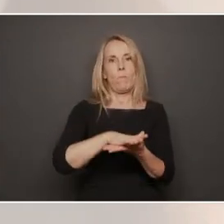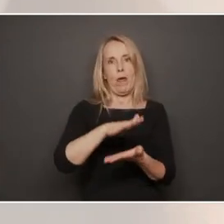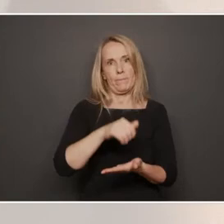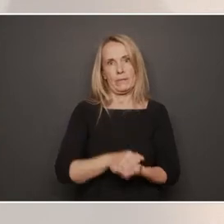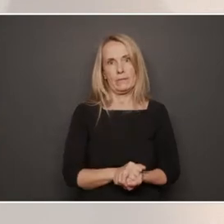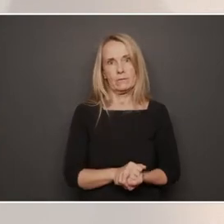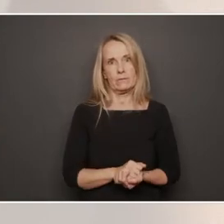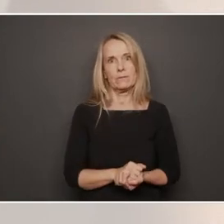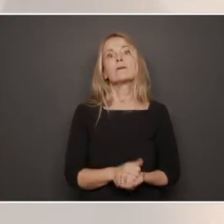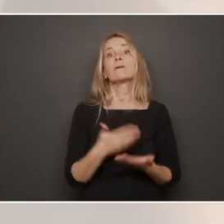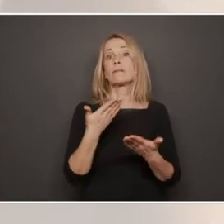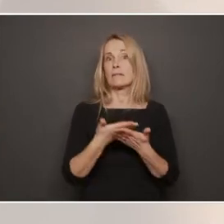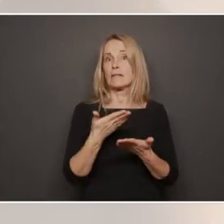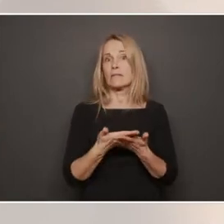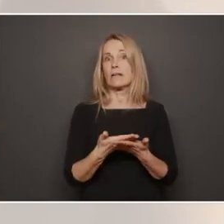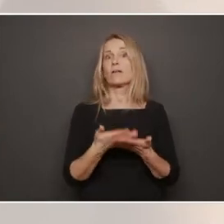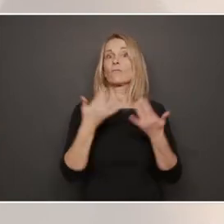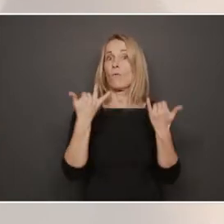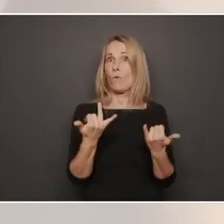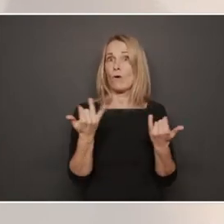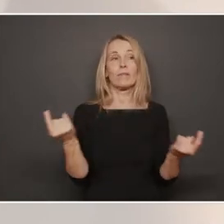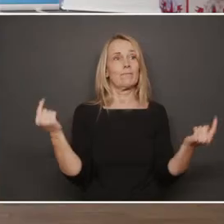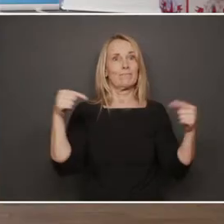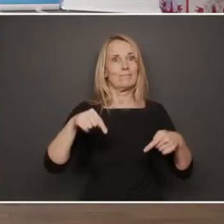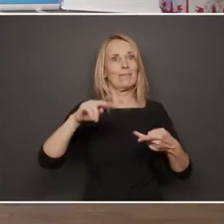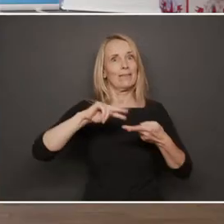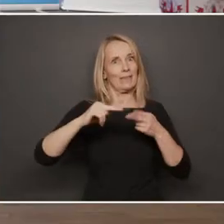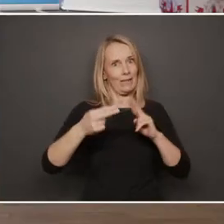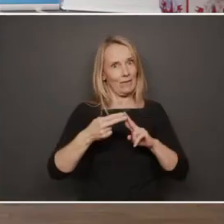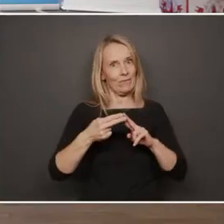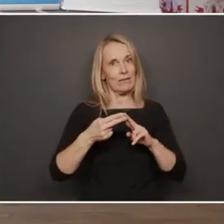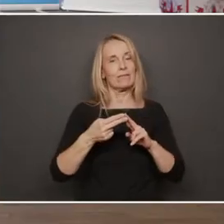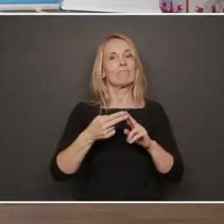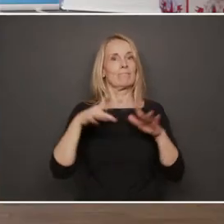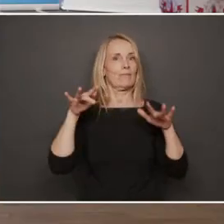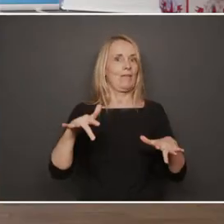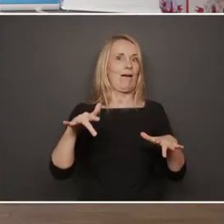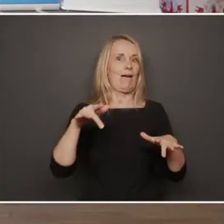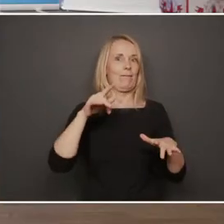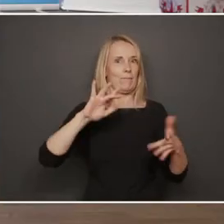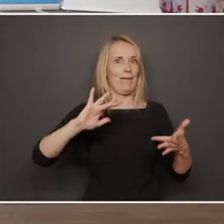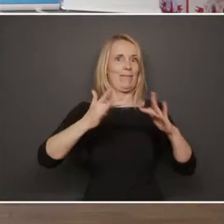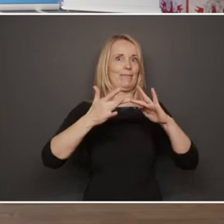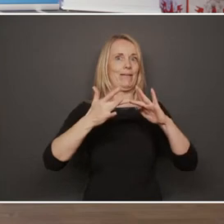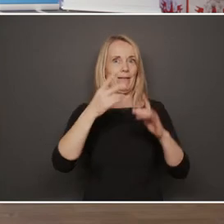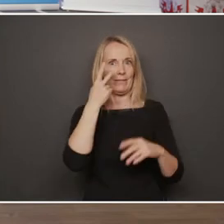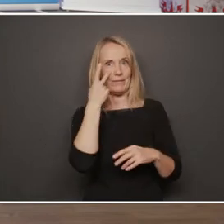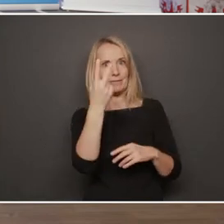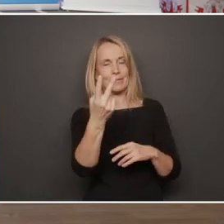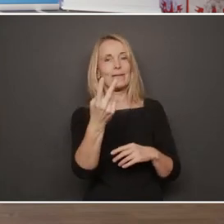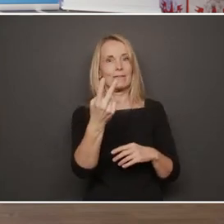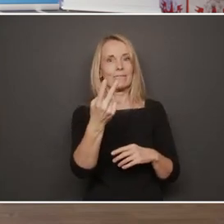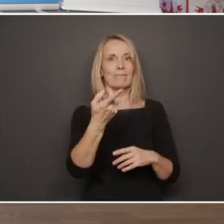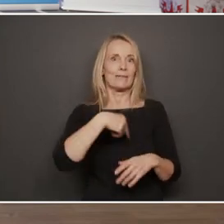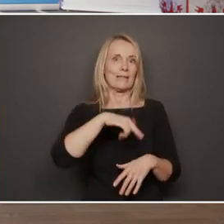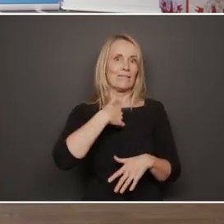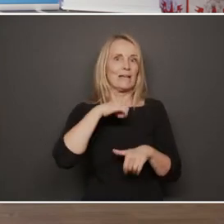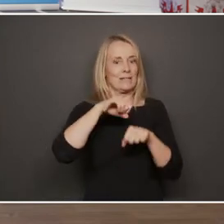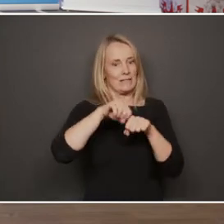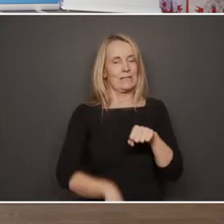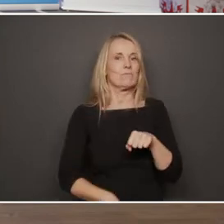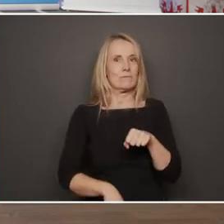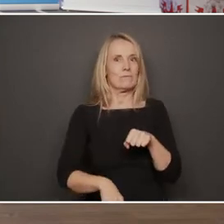Aus diesem Grund treffen wir uns heute im virtuellen Raum. Wir sind zwar gezwungen,